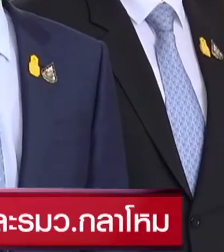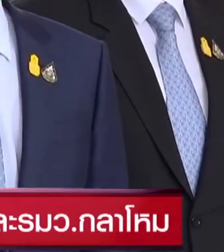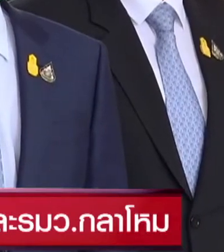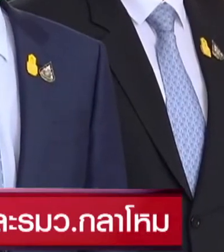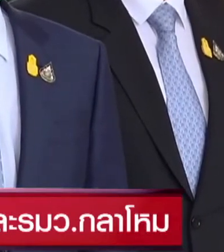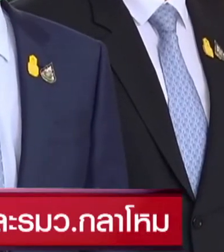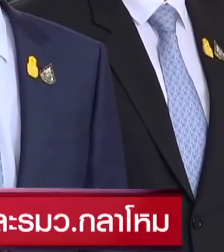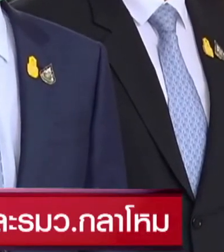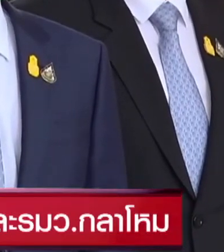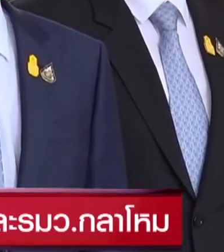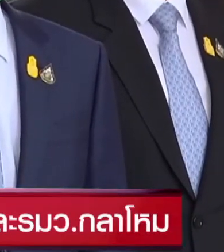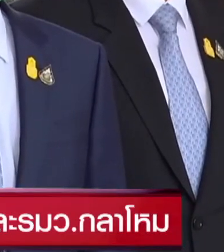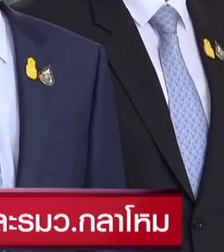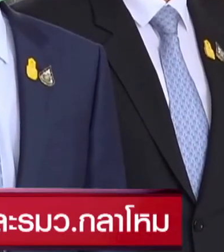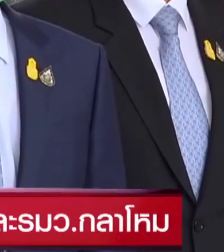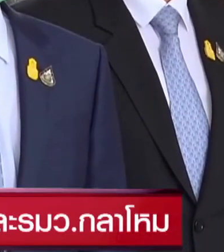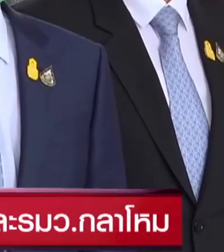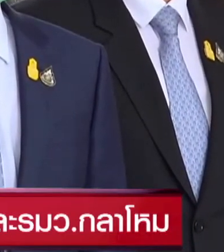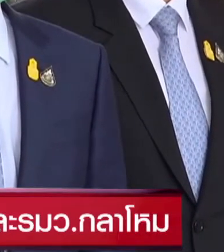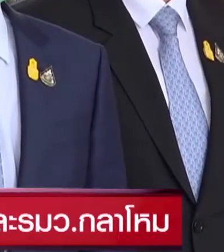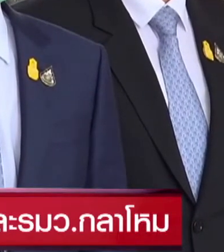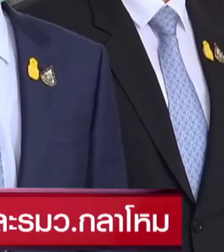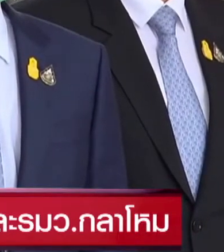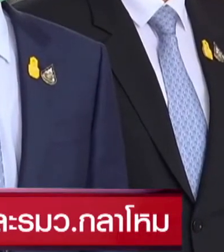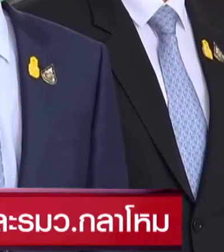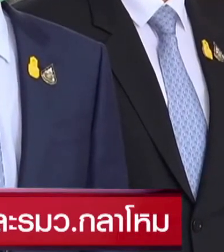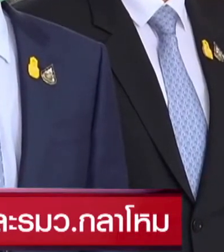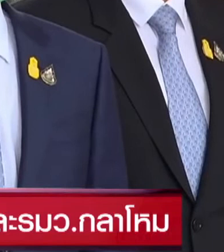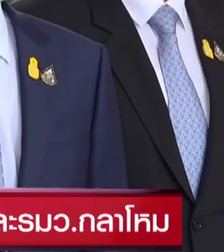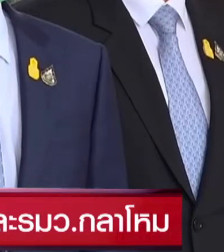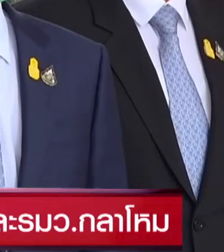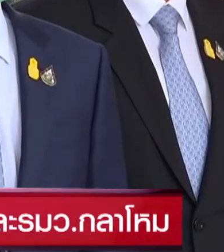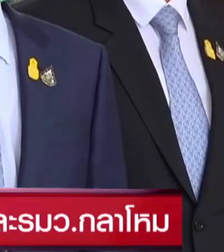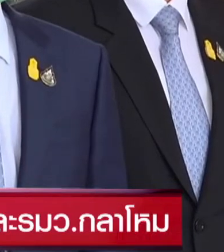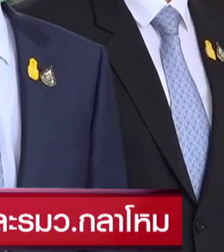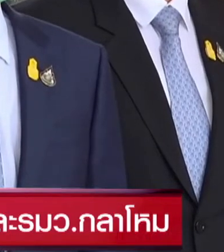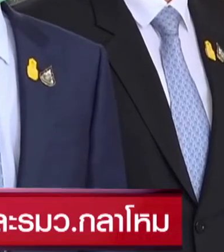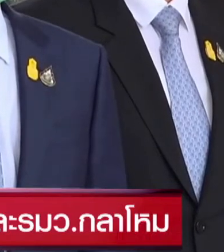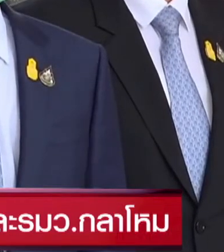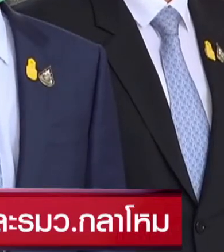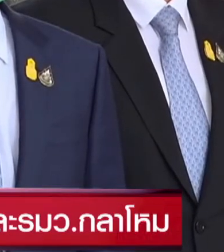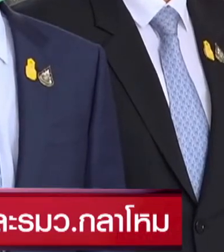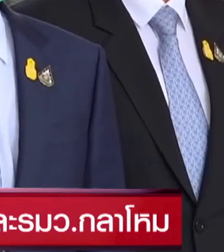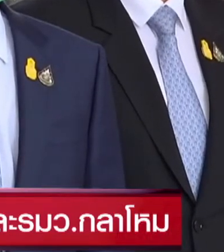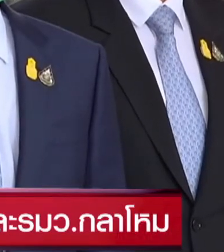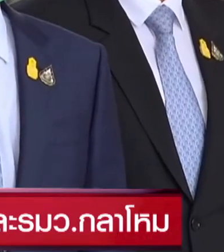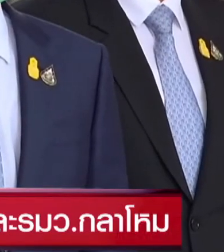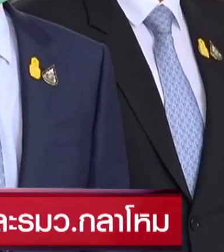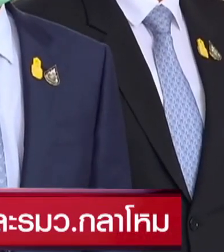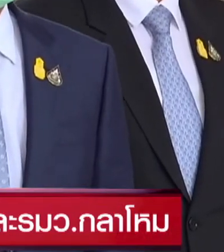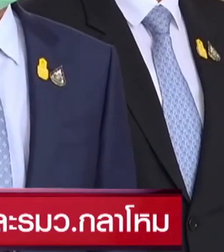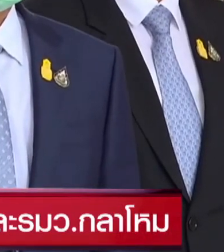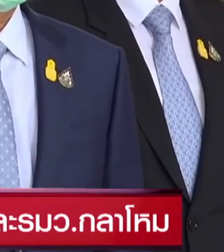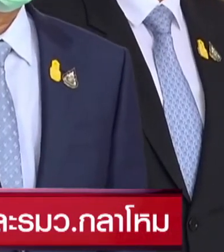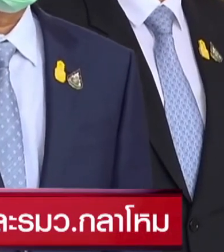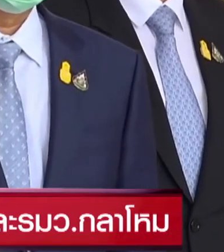ร่วมมือไปยังฝ่ายที่มีอยากด้วยแล้วกันนะทุกอย่างอย่าให้มันมีปัญหาทั้งมากนะจริงๆมันไม่มีปัญหาเลยผ